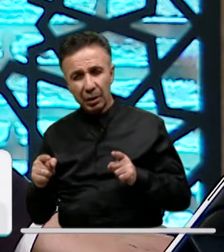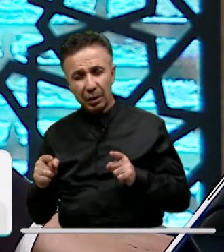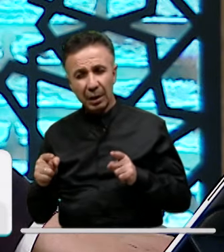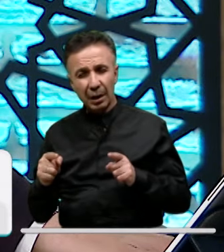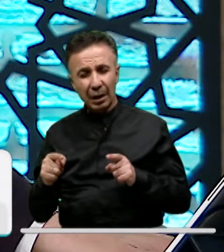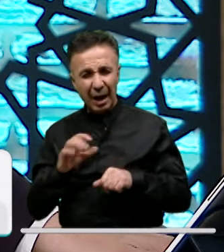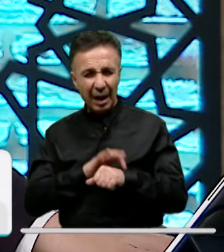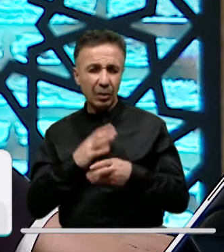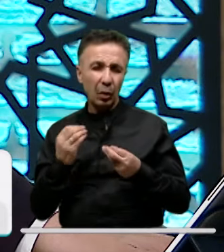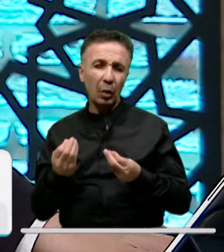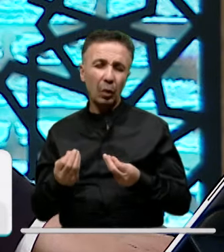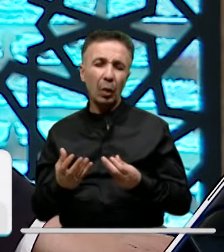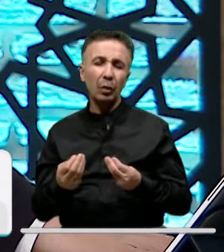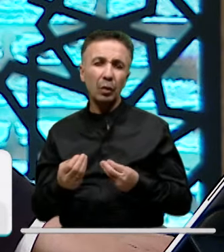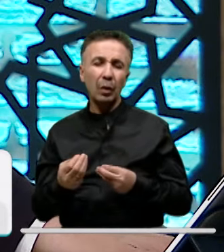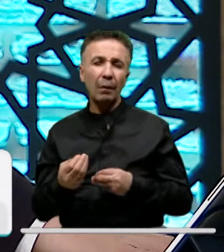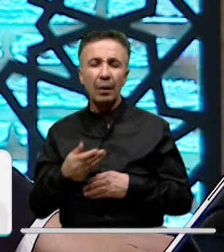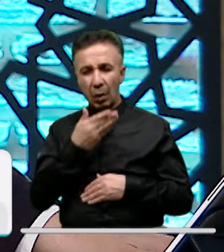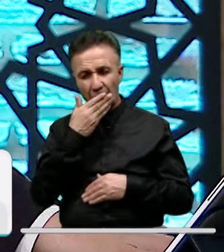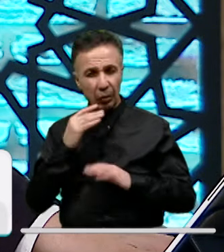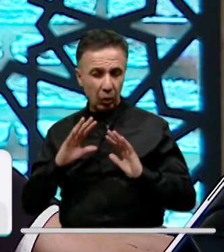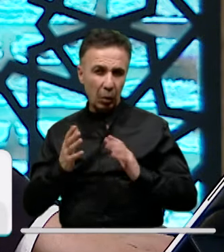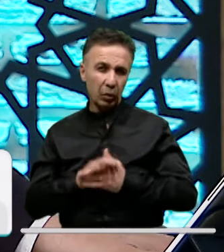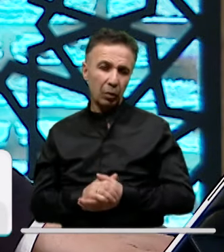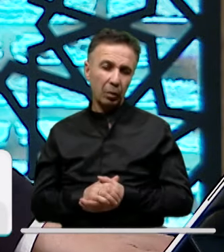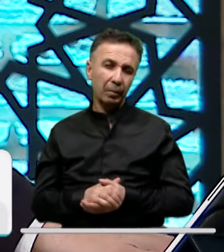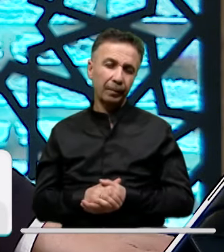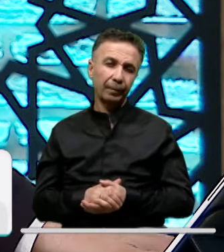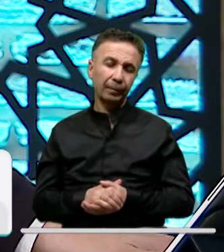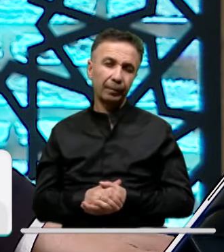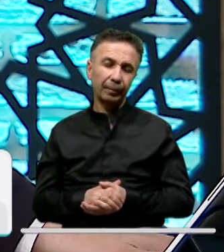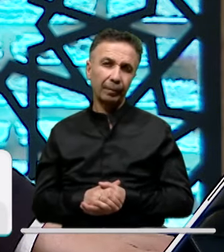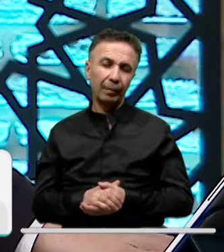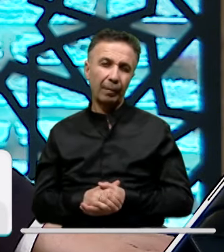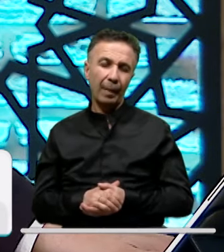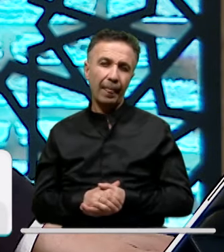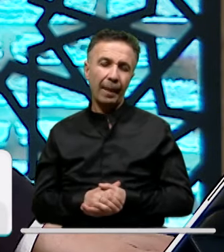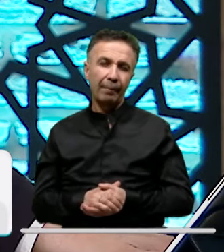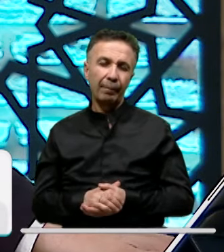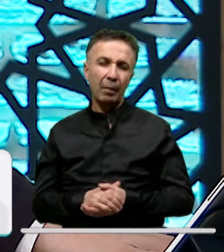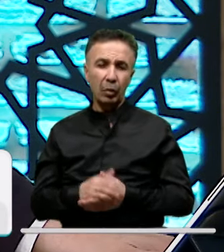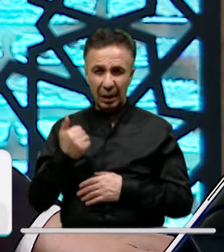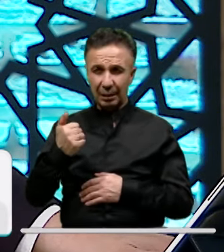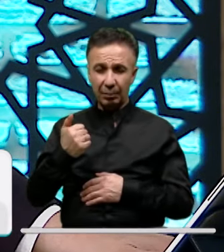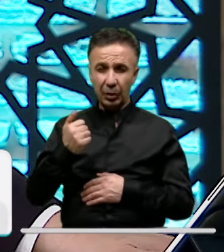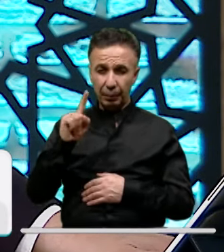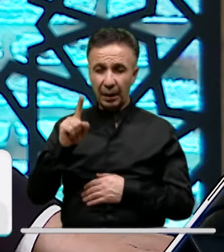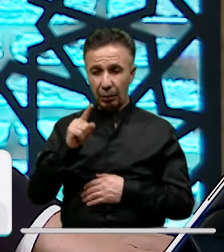kaldı. Veyahut da kronik bir rahatsızlığı vardı. Günün ilerleyen saatlerinde bozma noktasına geldi ve bozdu.